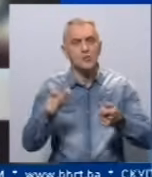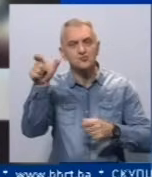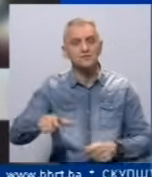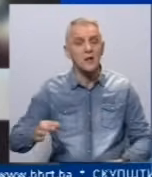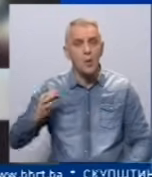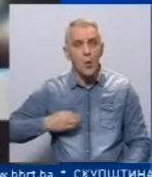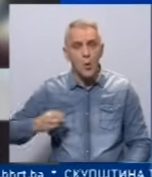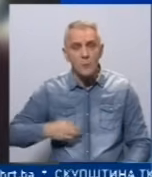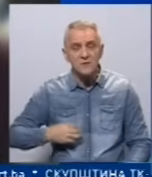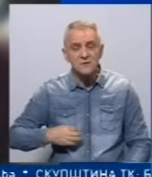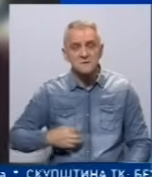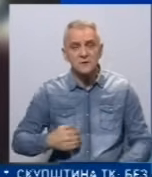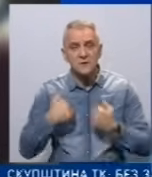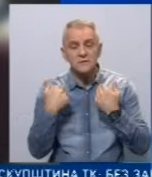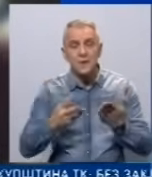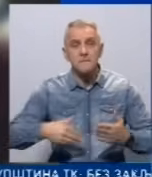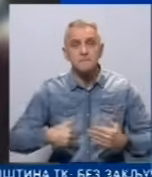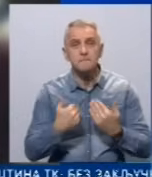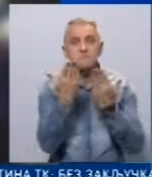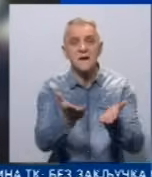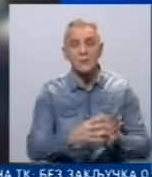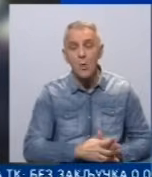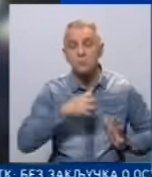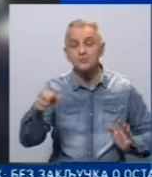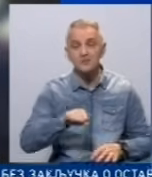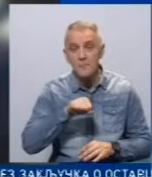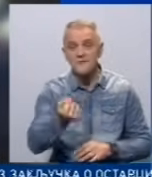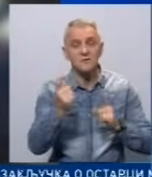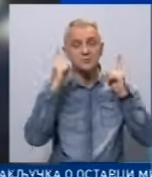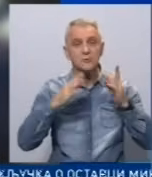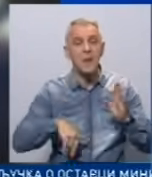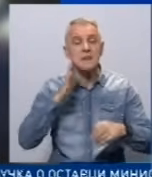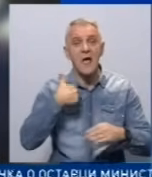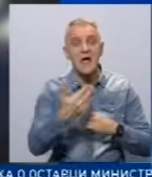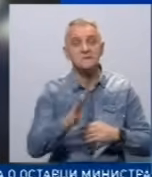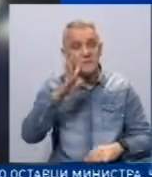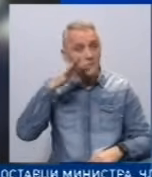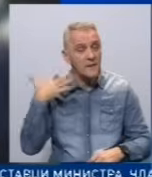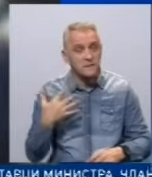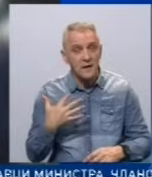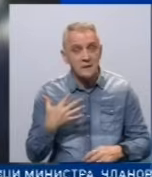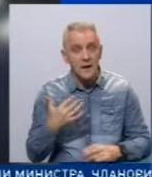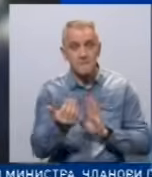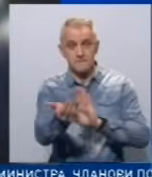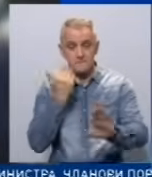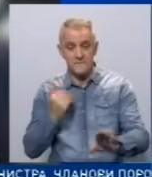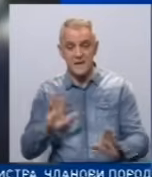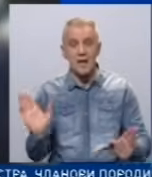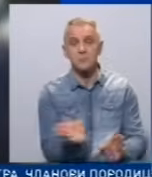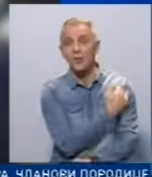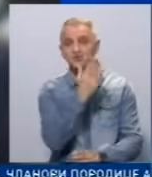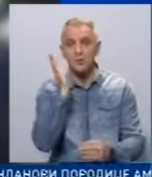dužan da podnese obrazložen prijedlog za produženje pritvora sudu najkasnije 5 dana prije isteka